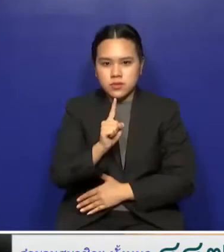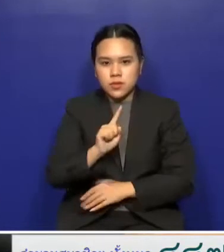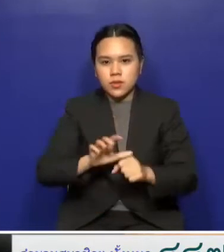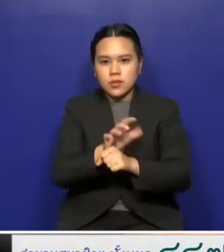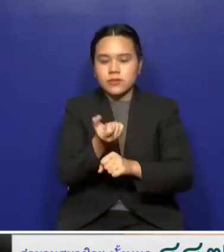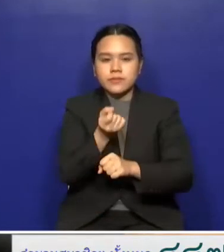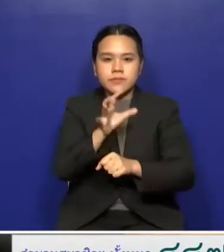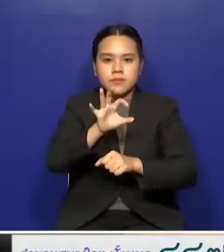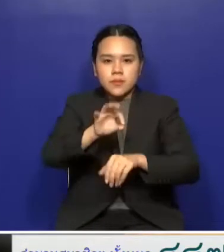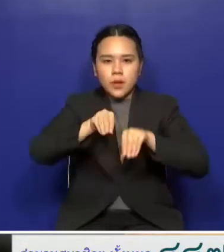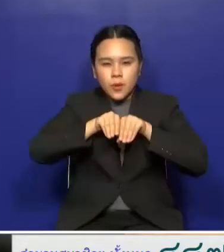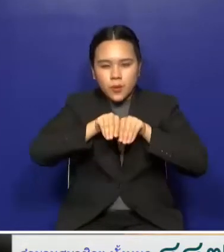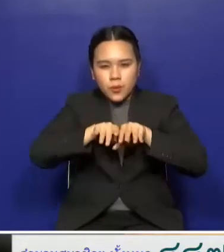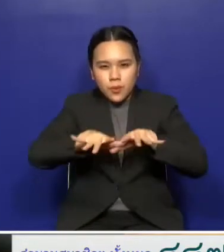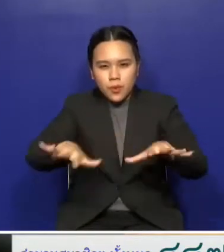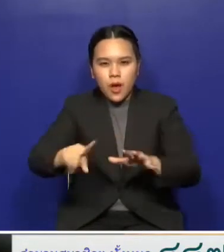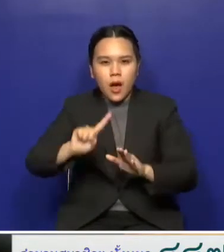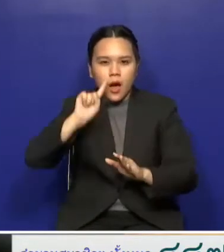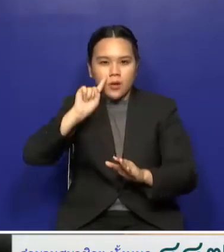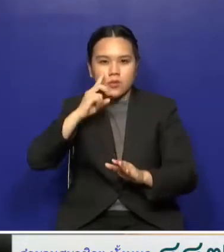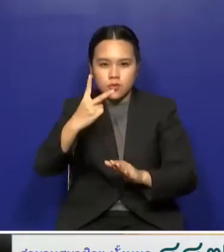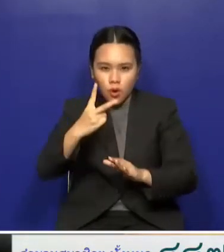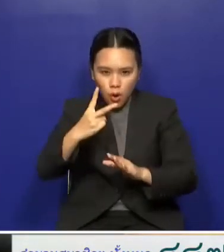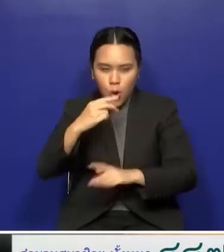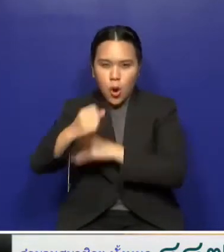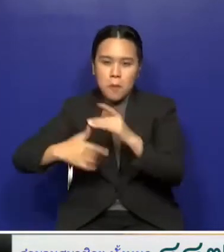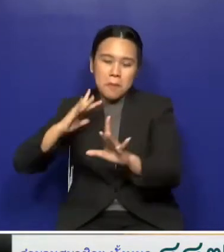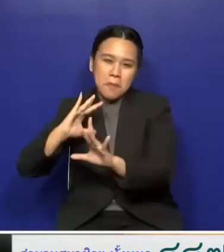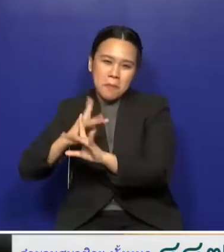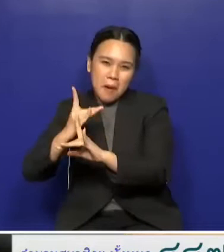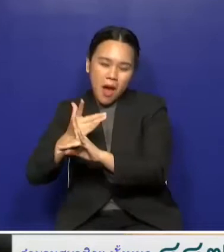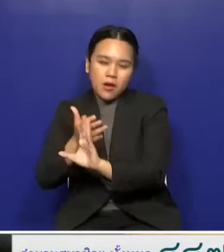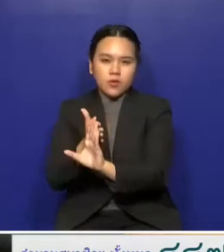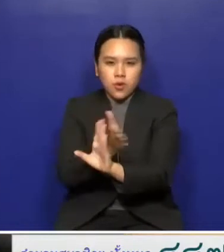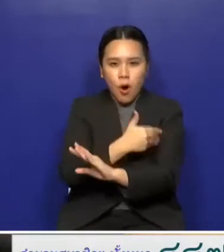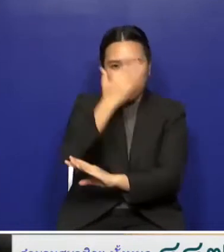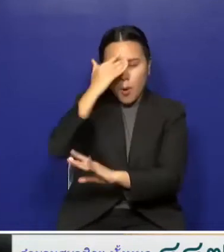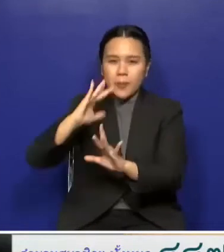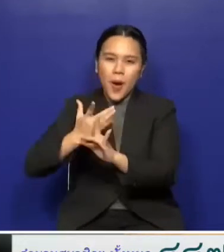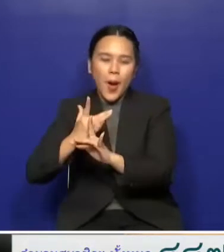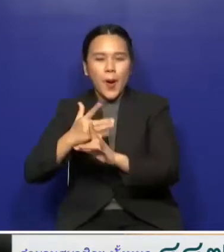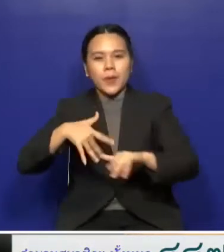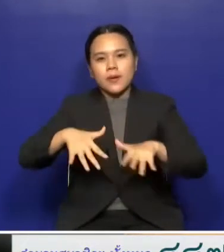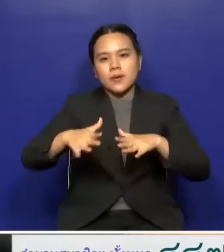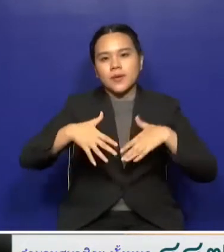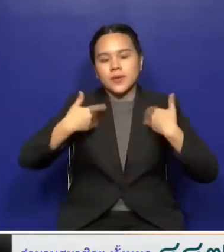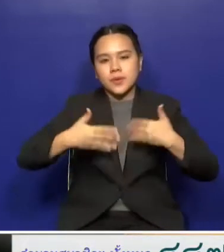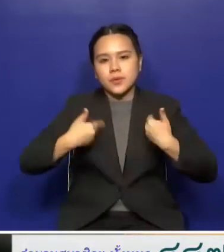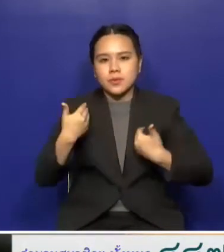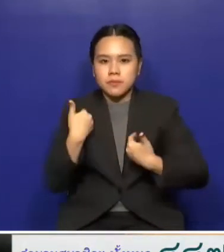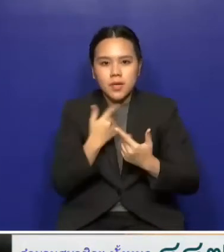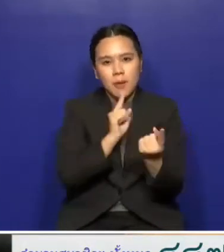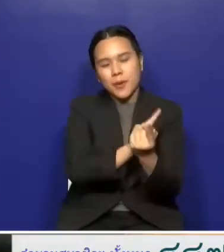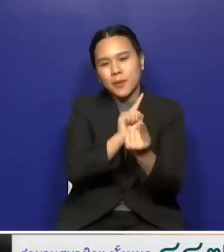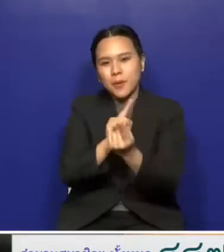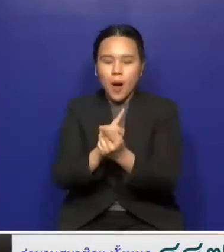-19ครั้งใหม่ในช่วงก่อนปีใหม่ช่วงปีใหม่ที่ควรจะเป็นช่วงเวลาแห่งความสุขของประชาชนที่จะพบปะสังส